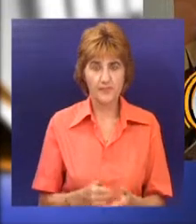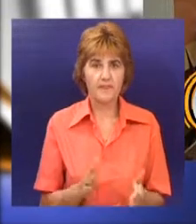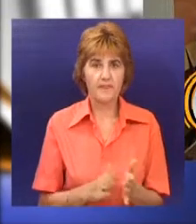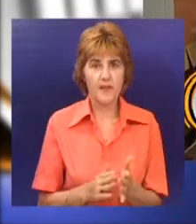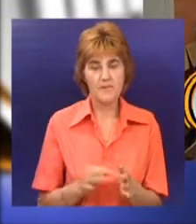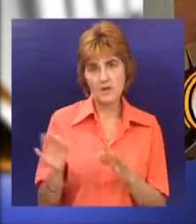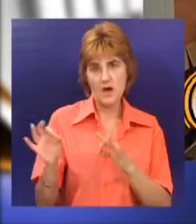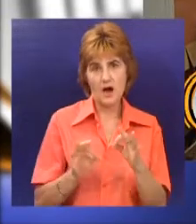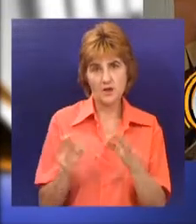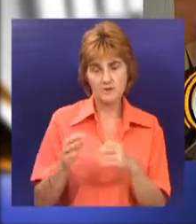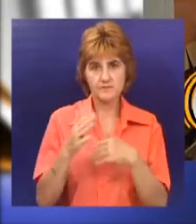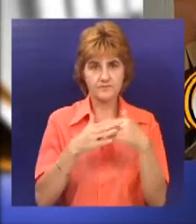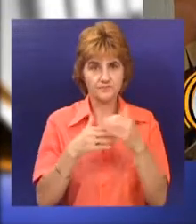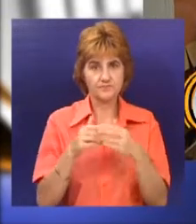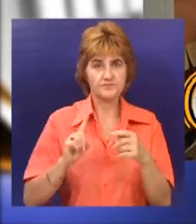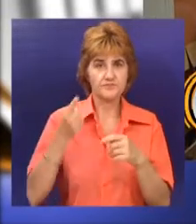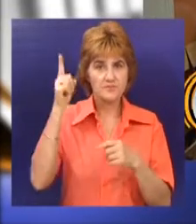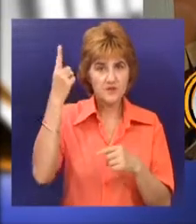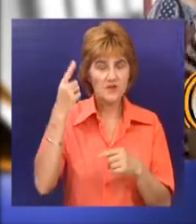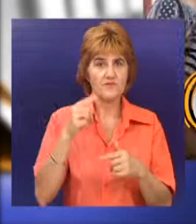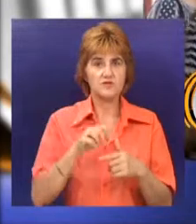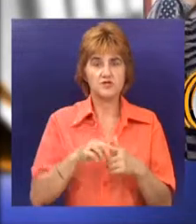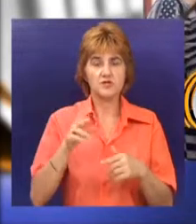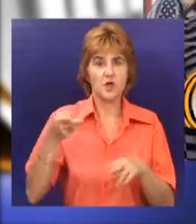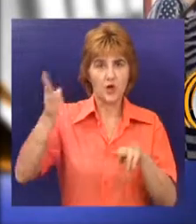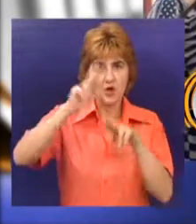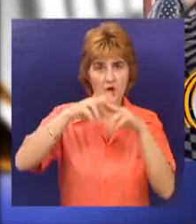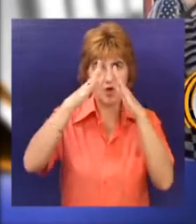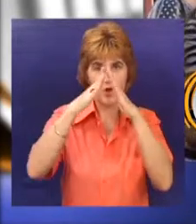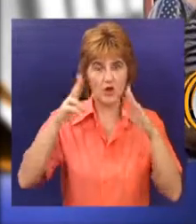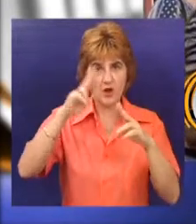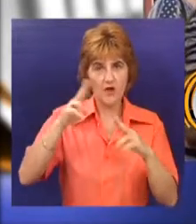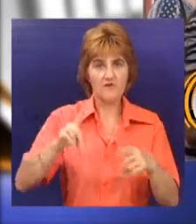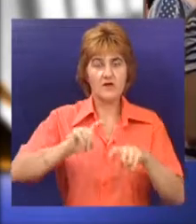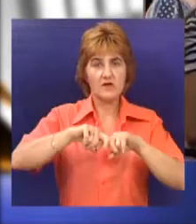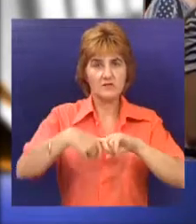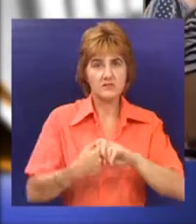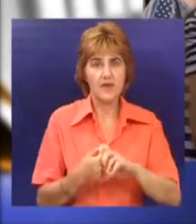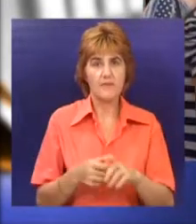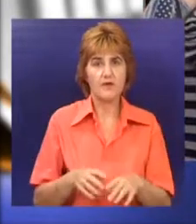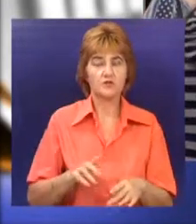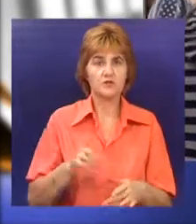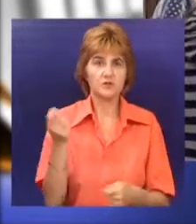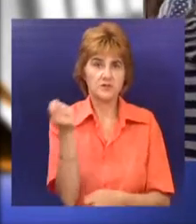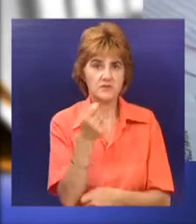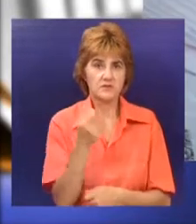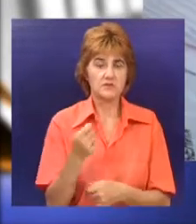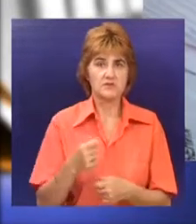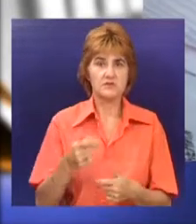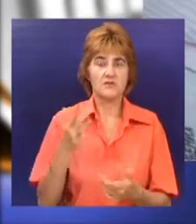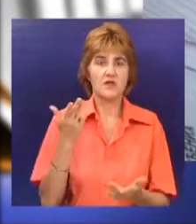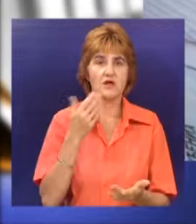Arhitektonski tehničar, tehničar za visokogradnju, krovopokrivač, keramičar, tehničar za oblikovanje nameštaja, tehničar za pejzažnu